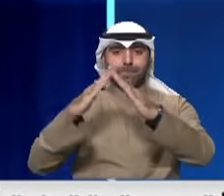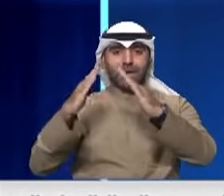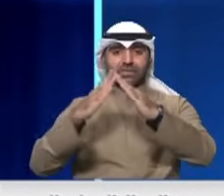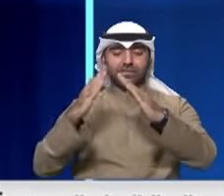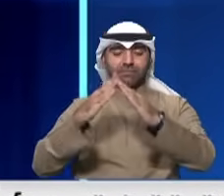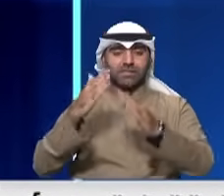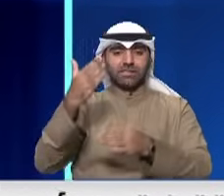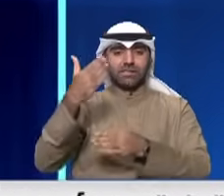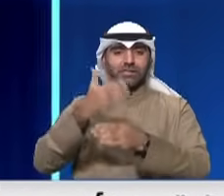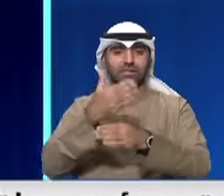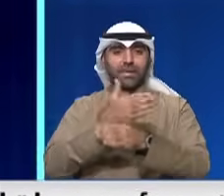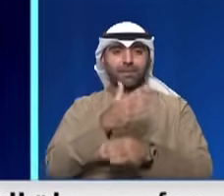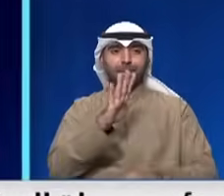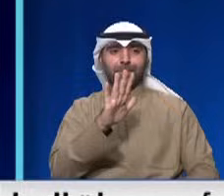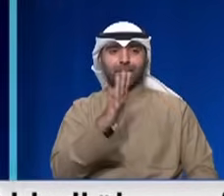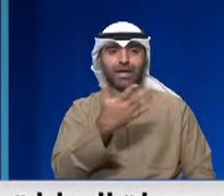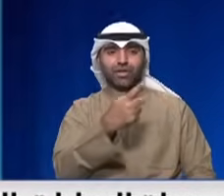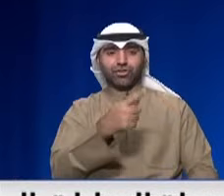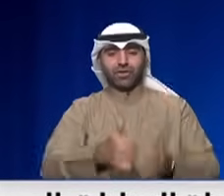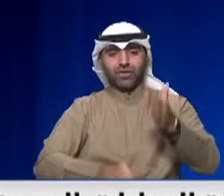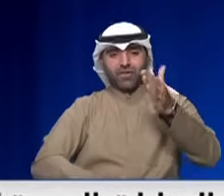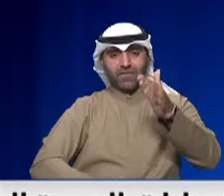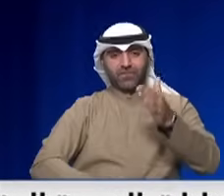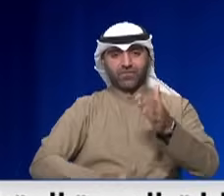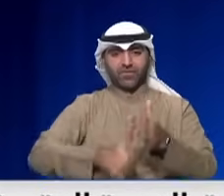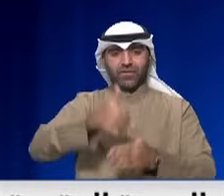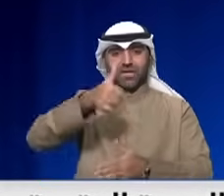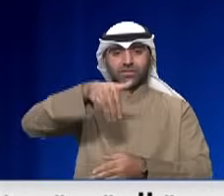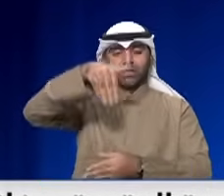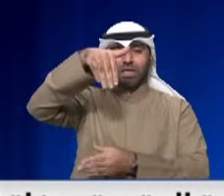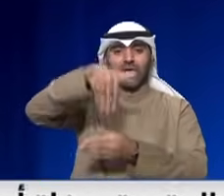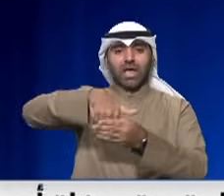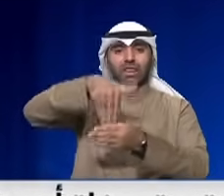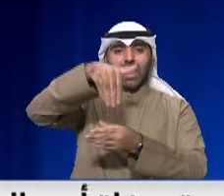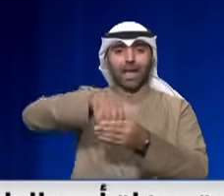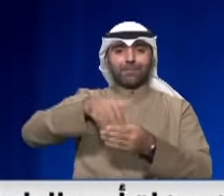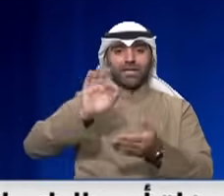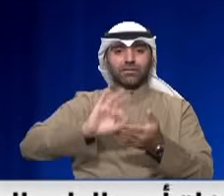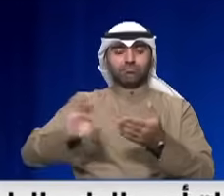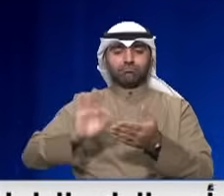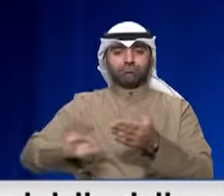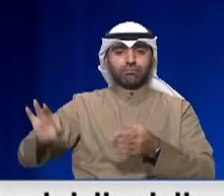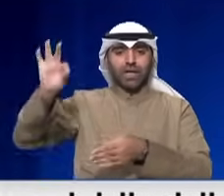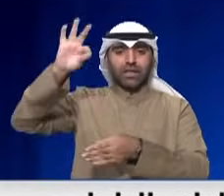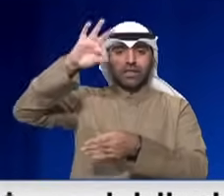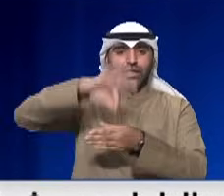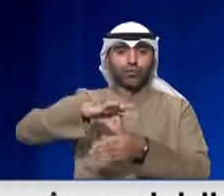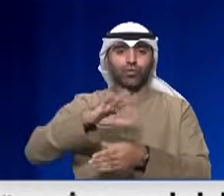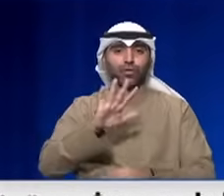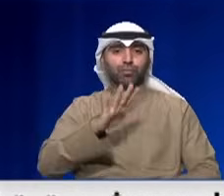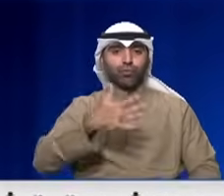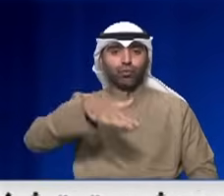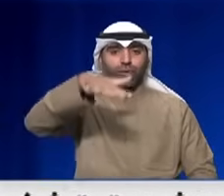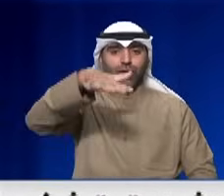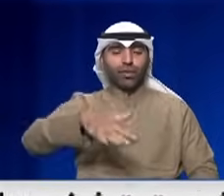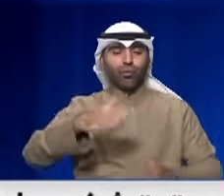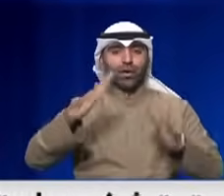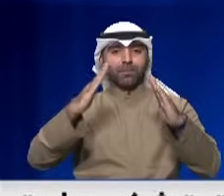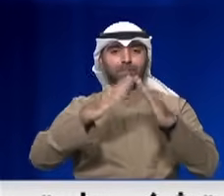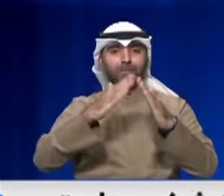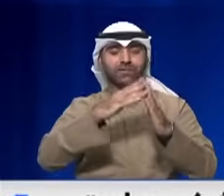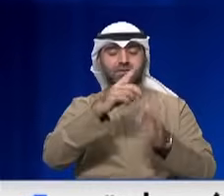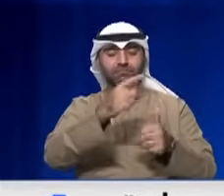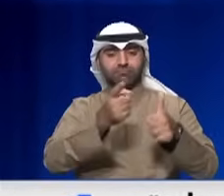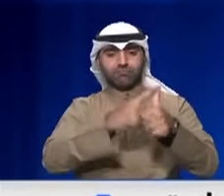حفظه الله عن خالص تهانيه بمناسبه فوز فخامته في الانتخابات الرئاسيه رئيسا لجمهوريه مصر